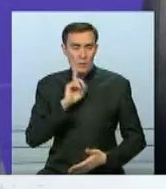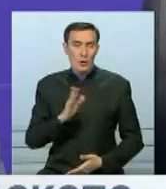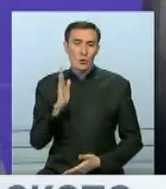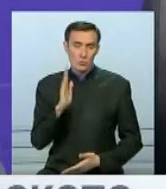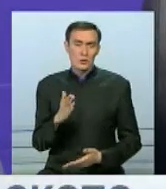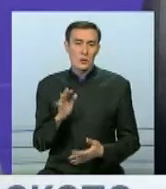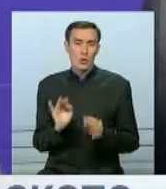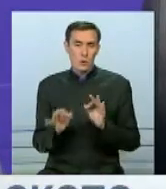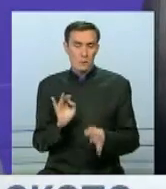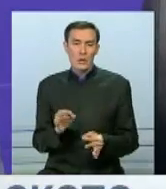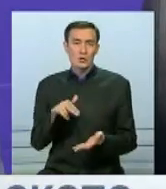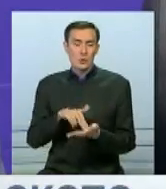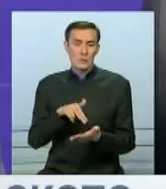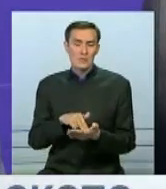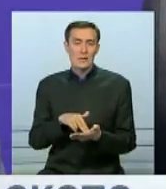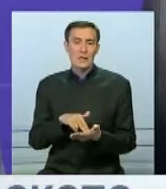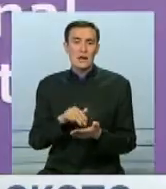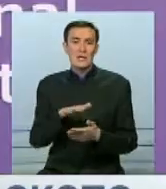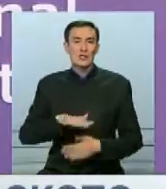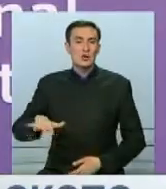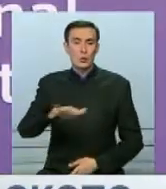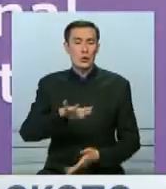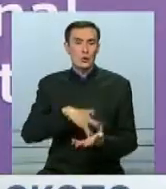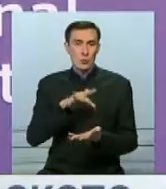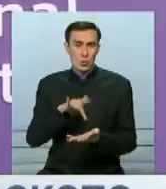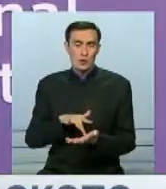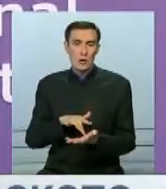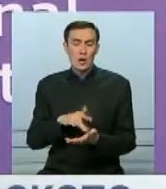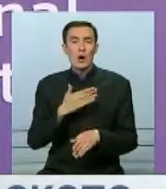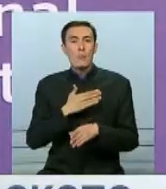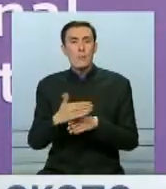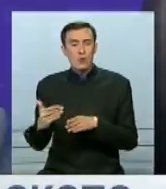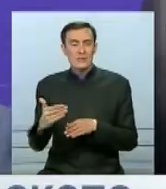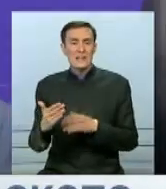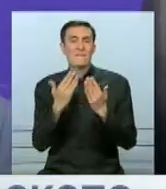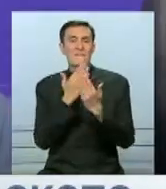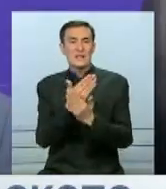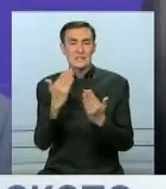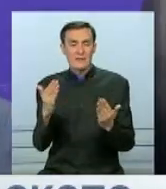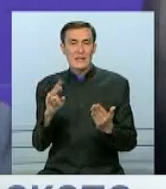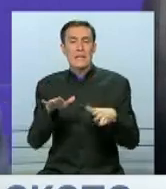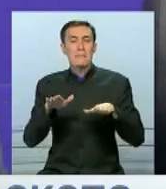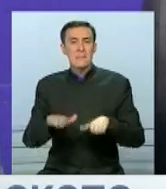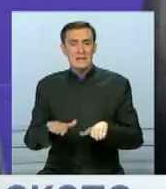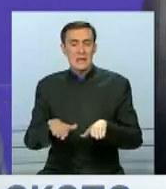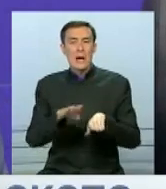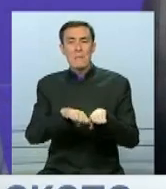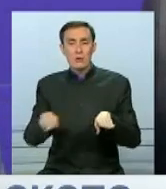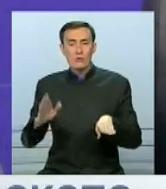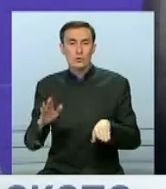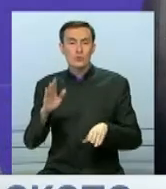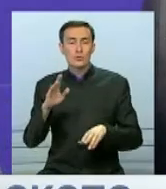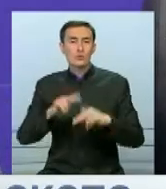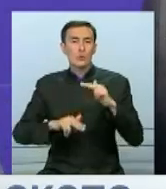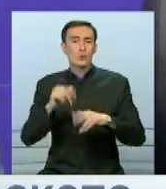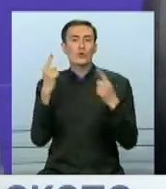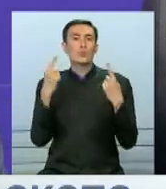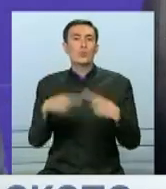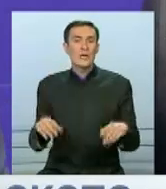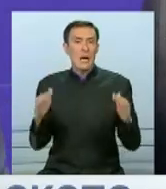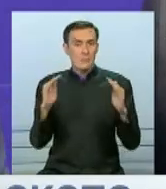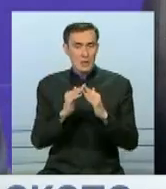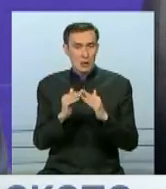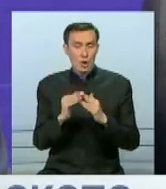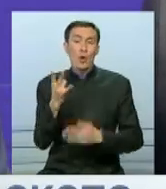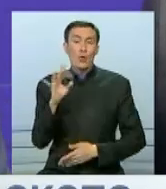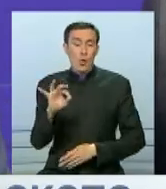будет соизмерима со стоимостью парковок на территории города. В поствыставочный период на месте парковок будут строиться другие объекты. Но, тем